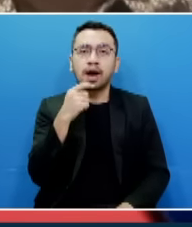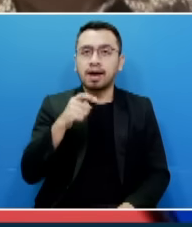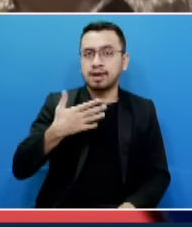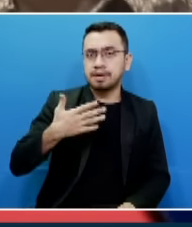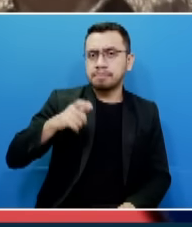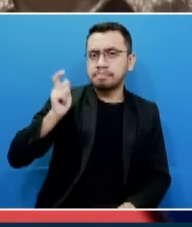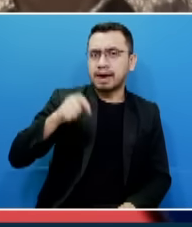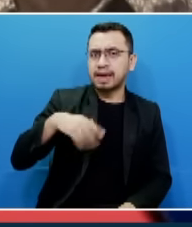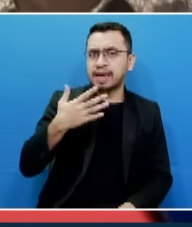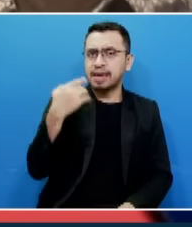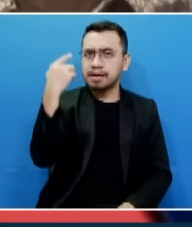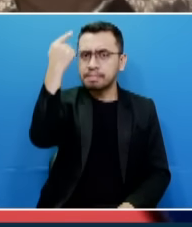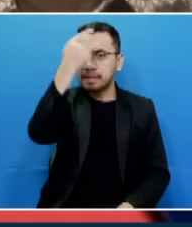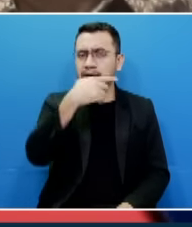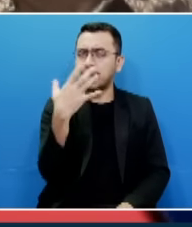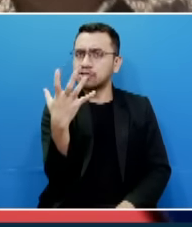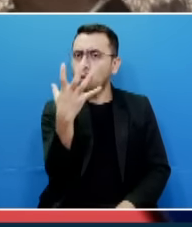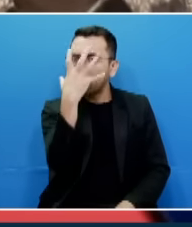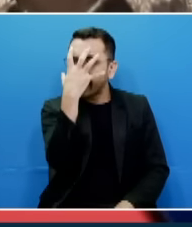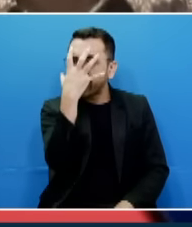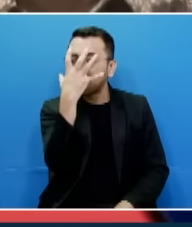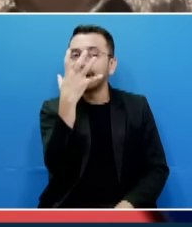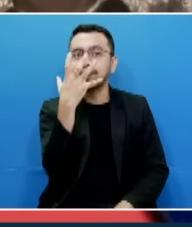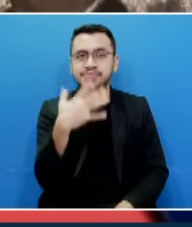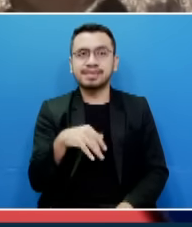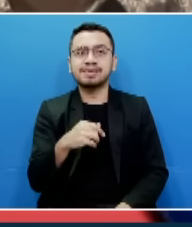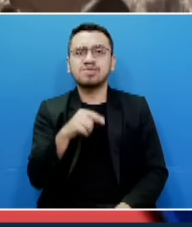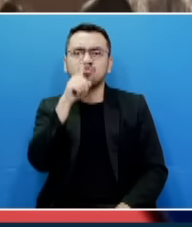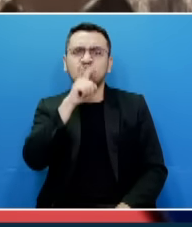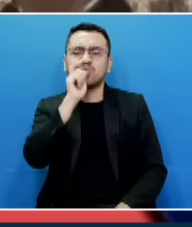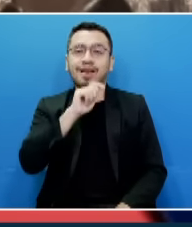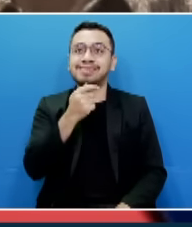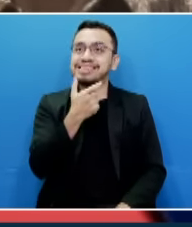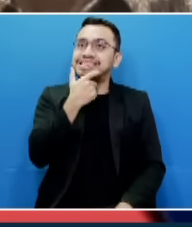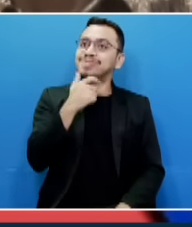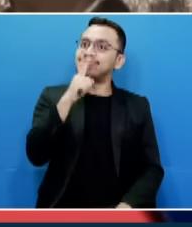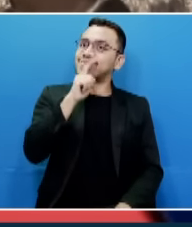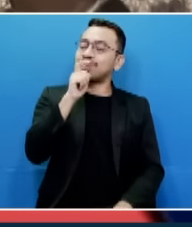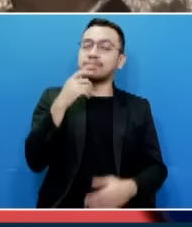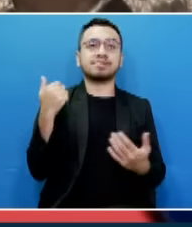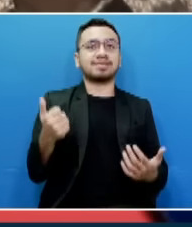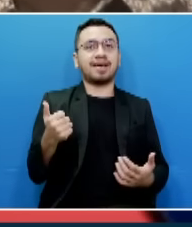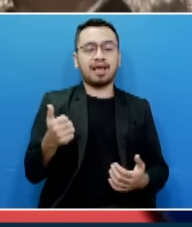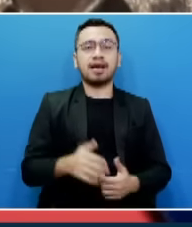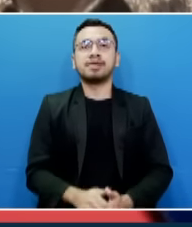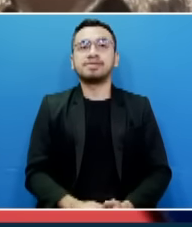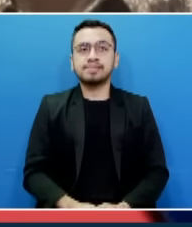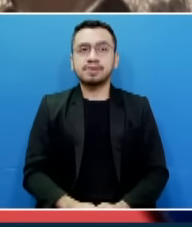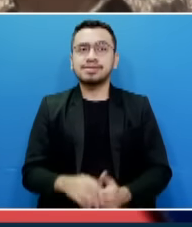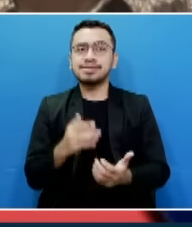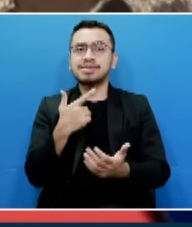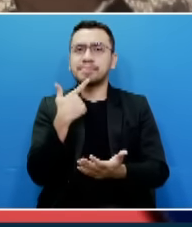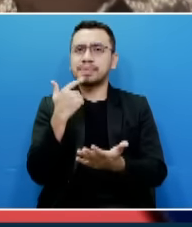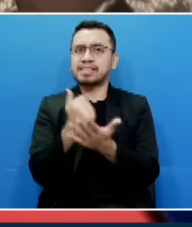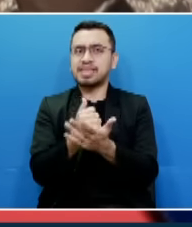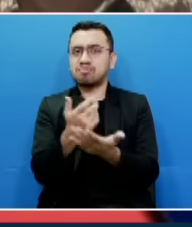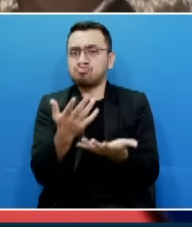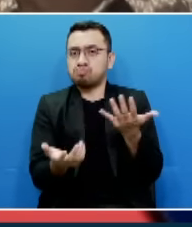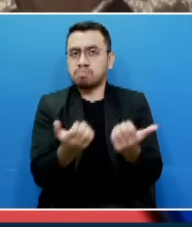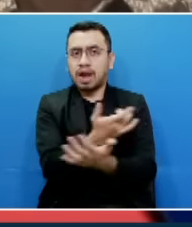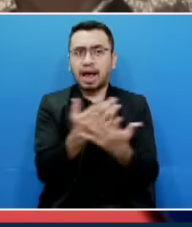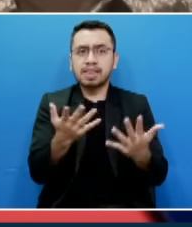gitu ataupun kalau smile-nya ya Poker smile enggak apa-apa artinya eh disesuaikan dengan apa yang dimaui publik